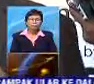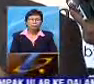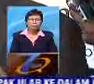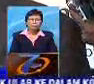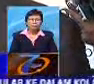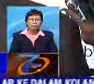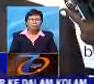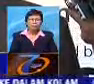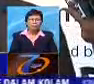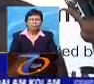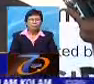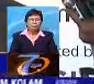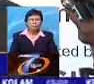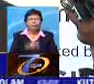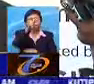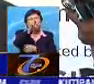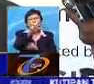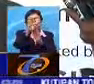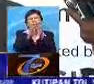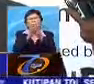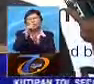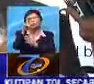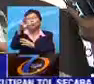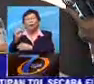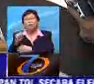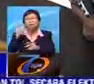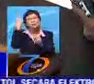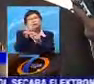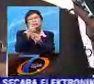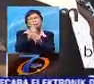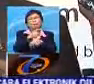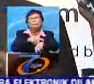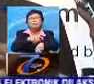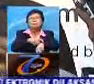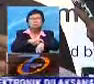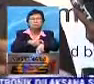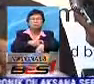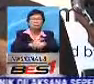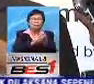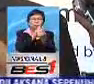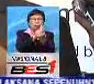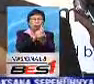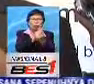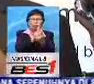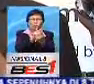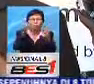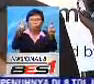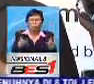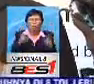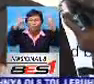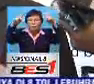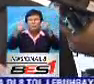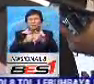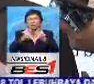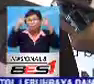amerikaet 30 bilion do Amerika yang ditetapkan semasa pertemuan antara Presiden SBY lagi dengan